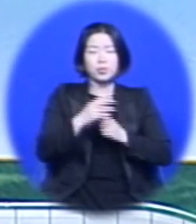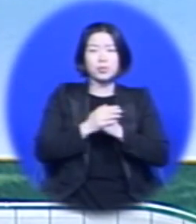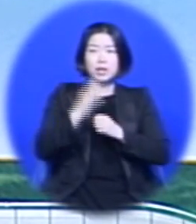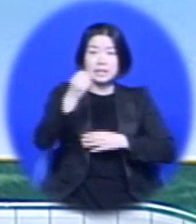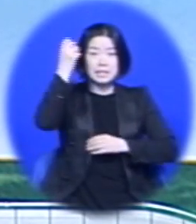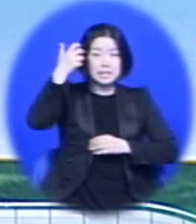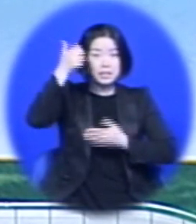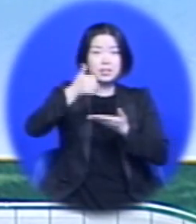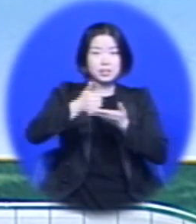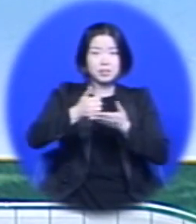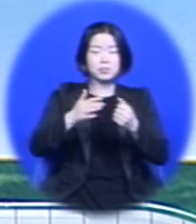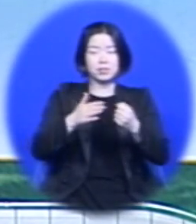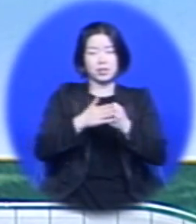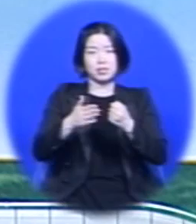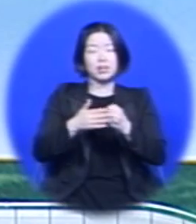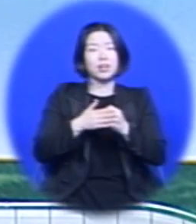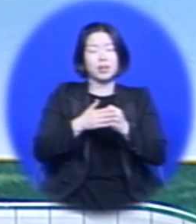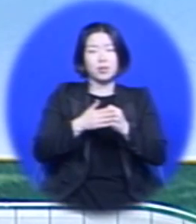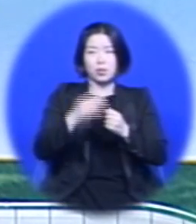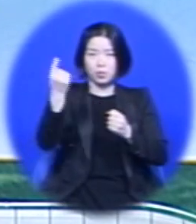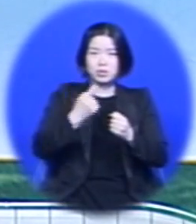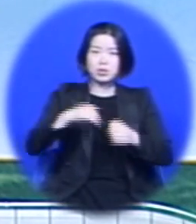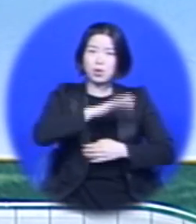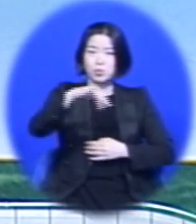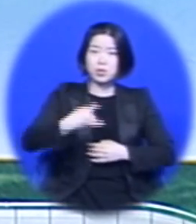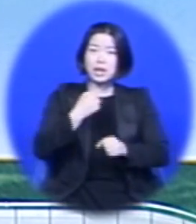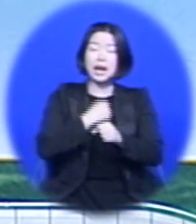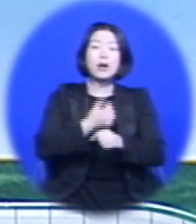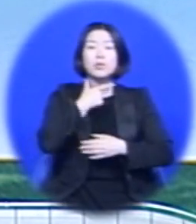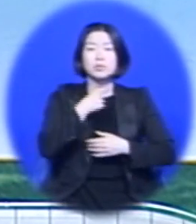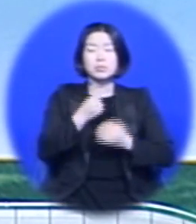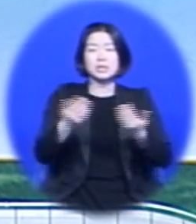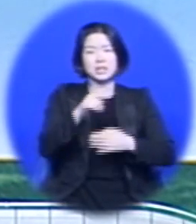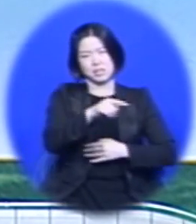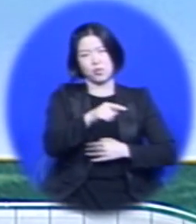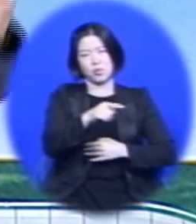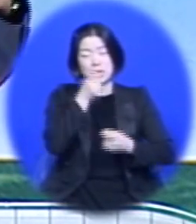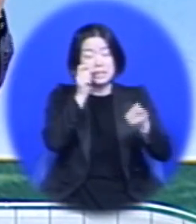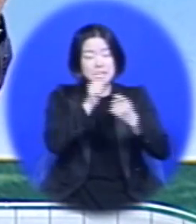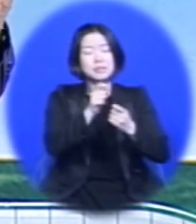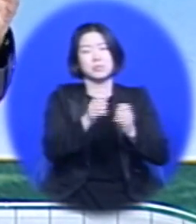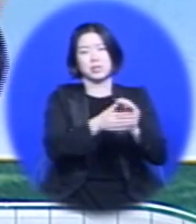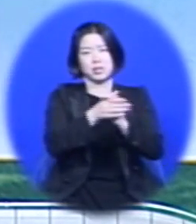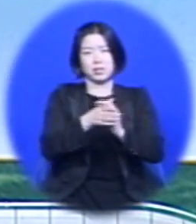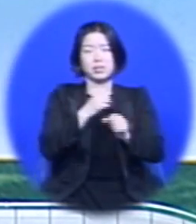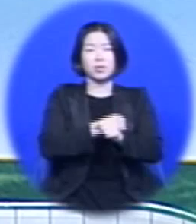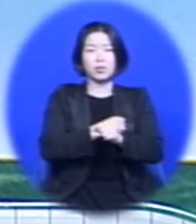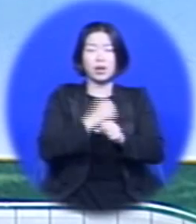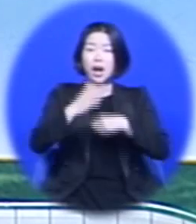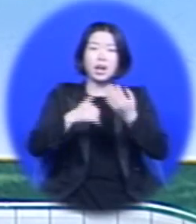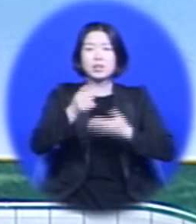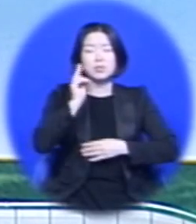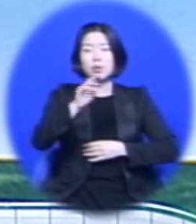성령님께서 우리에게 오셔서 우리에게 해주고 싶으신 일이 바로 이겁니다. 하나님이 너무나